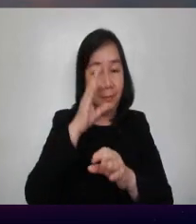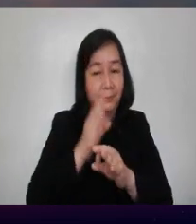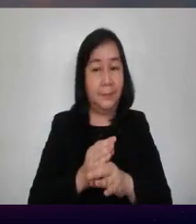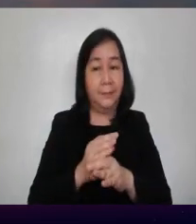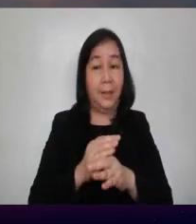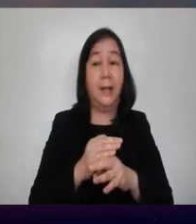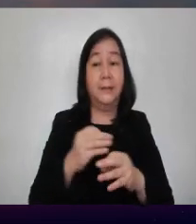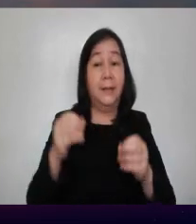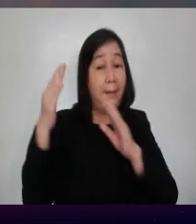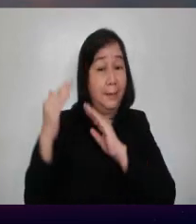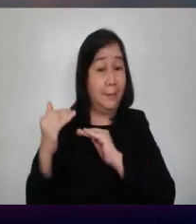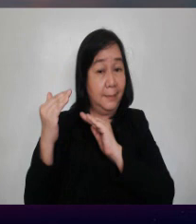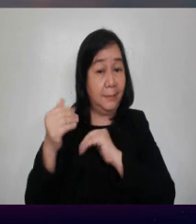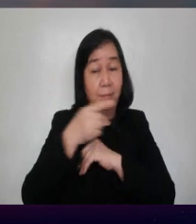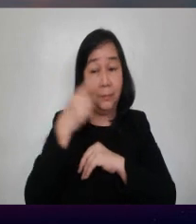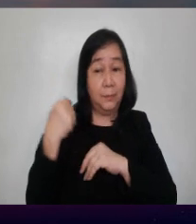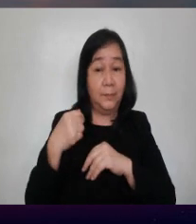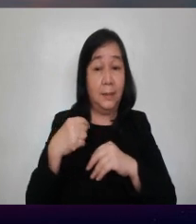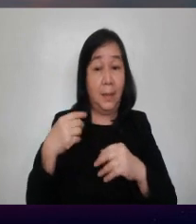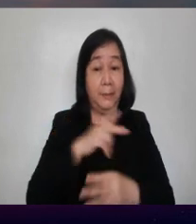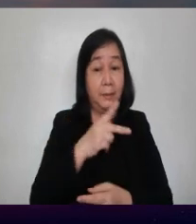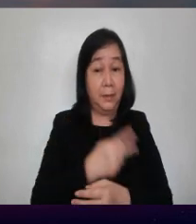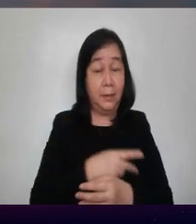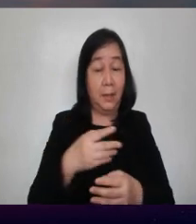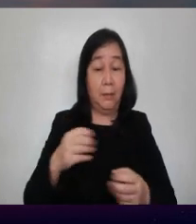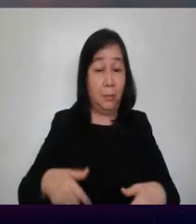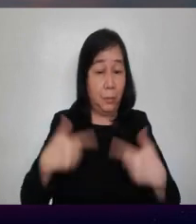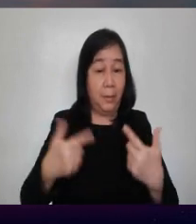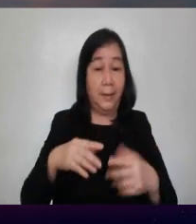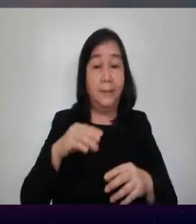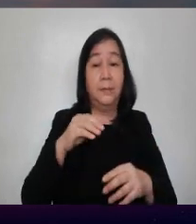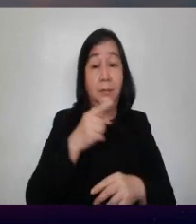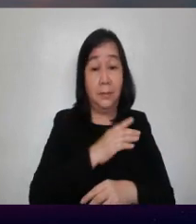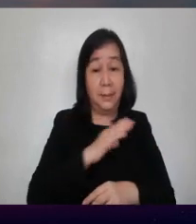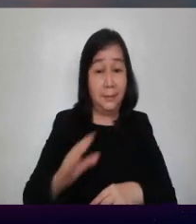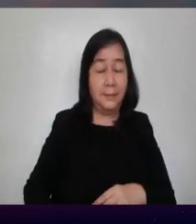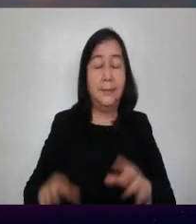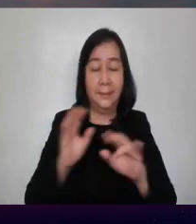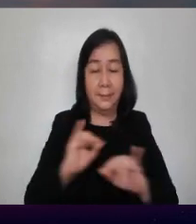at pag-asa, sapagkat ang kapangyarihang bumuhay kay Kristo ay Siya